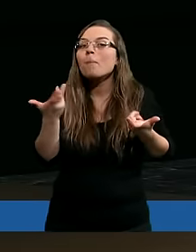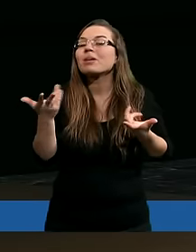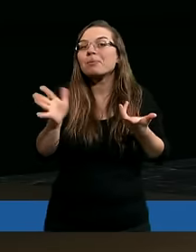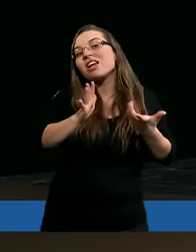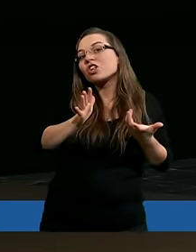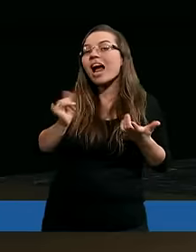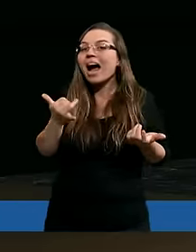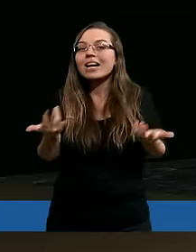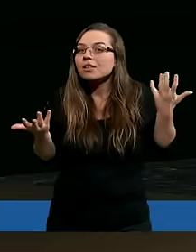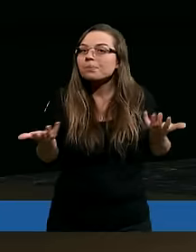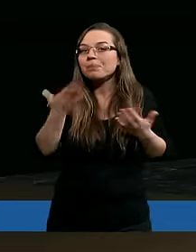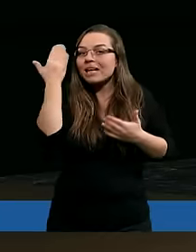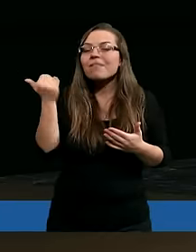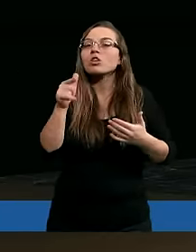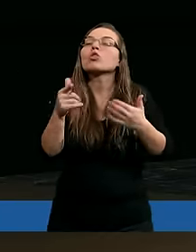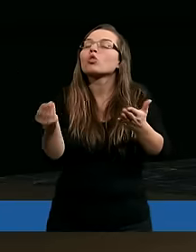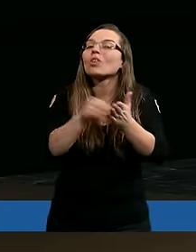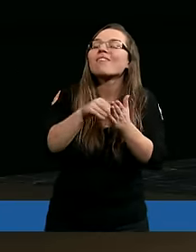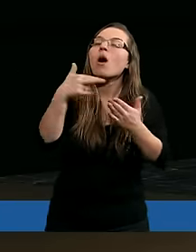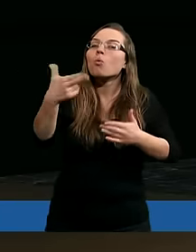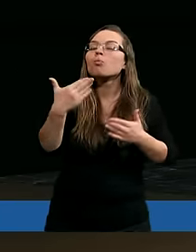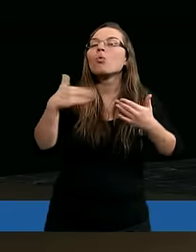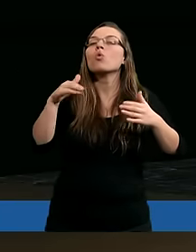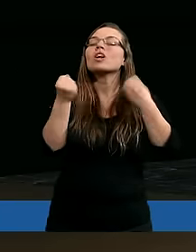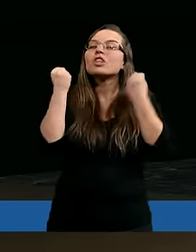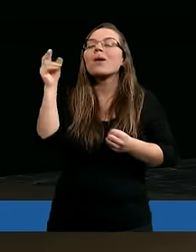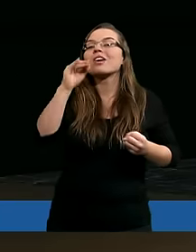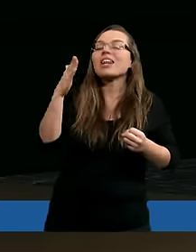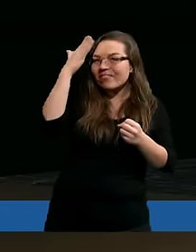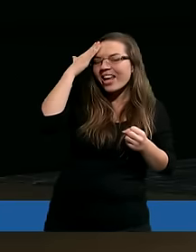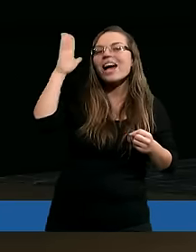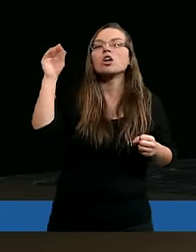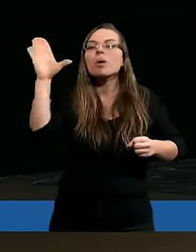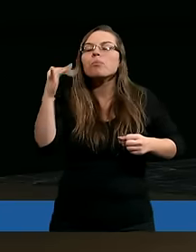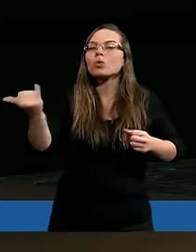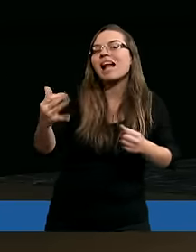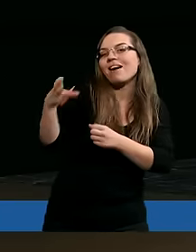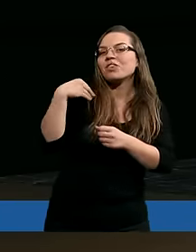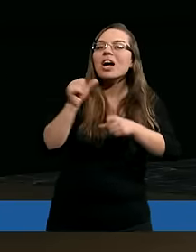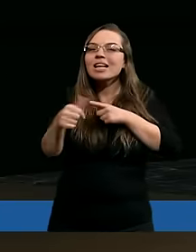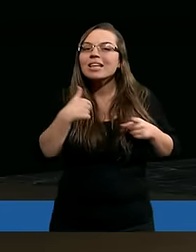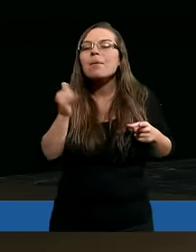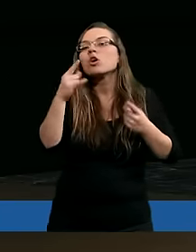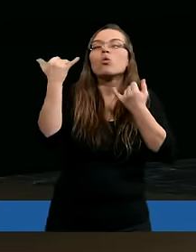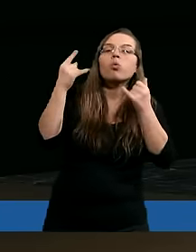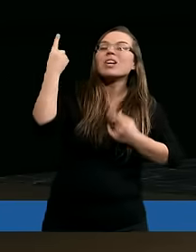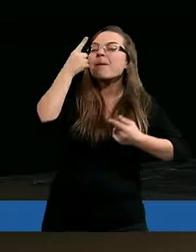życie. I co dawało mu siłę właśnie w takich chwilach, których jakie myśli mu przychodziły do